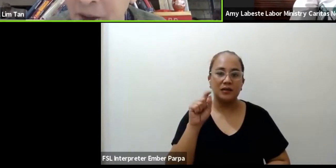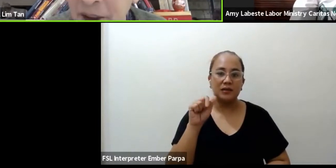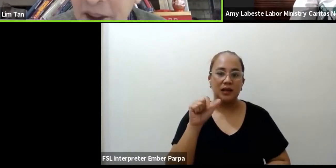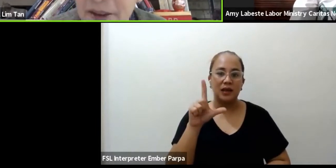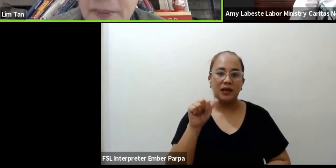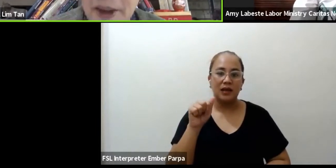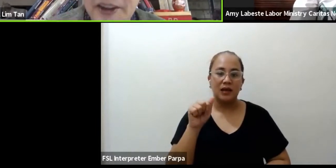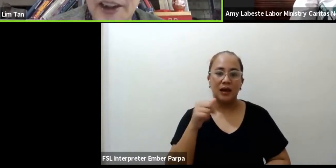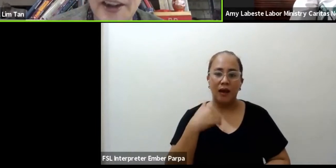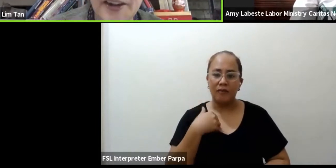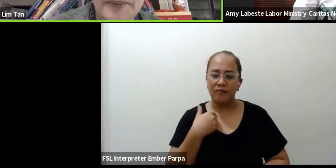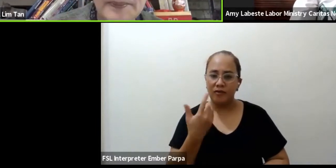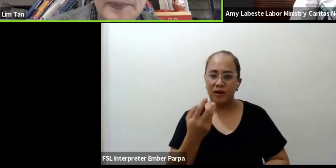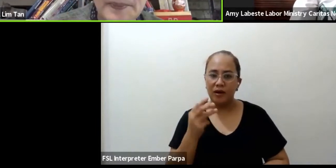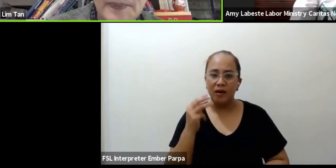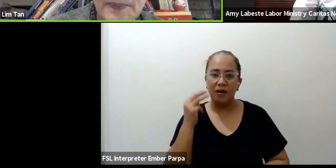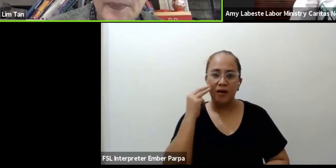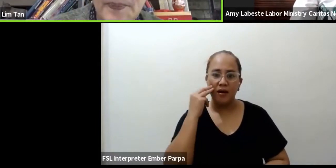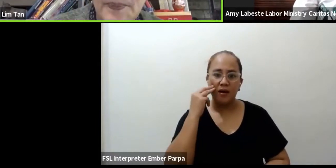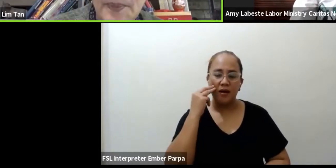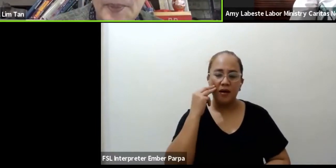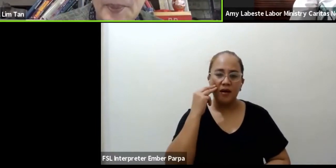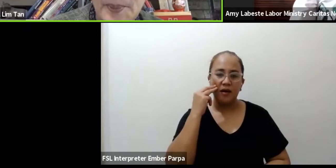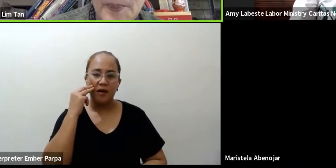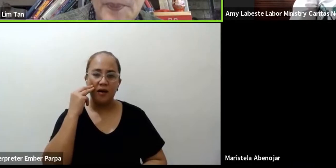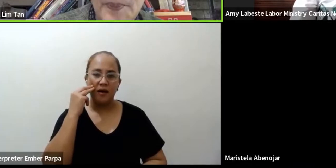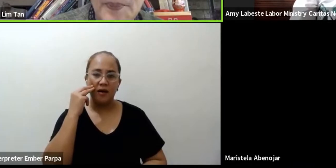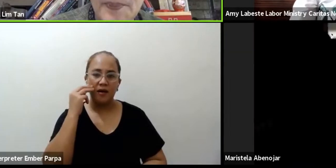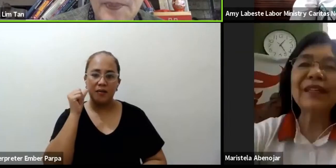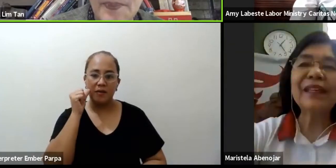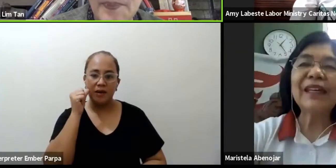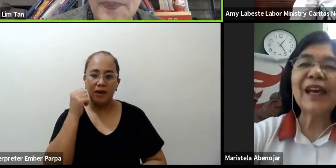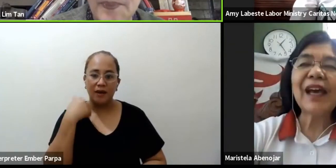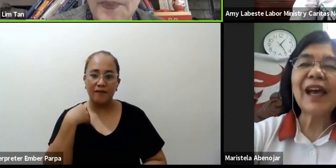Is Maris with us? Maristela?